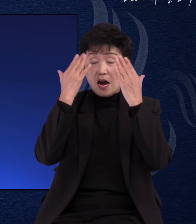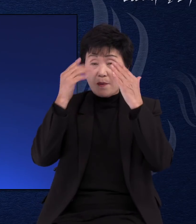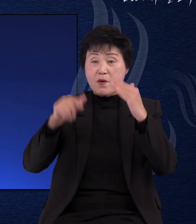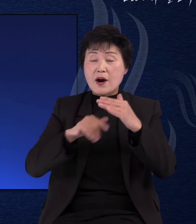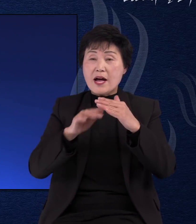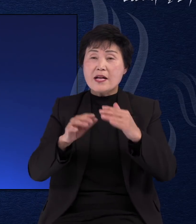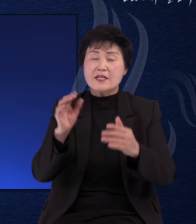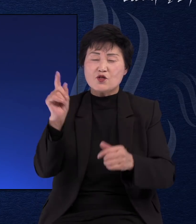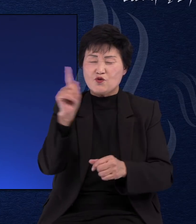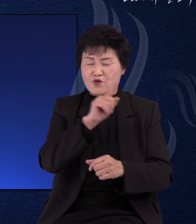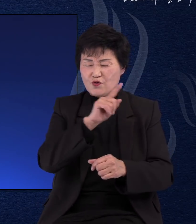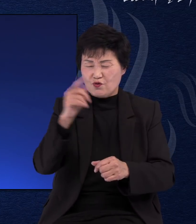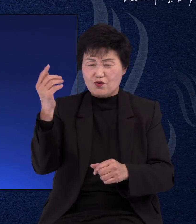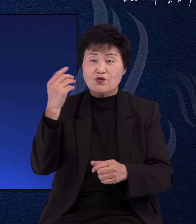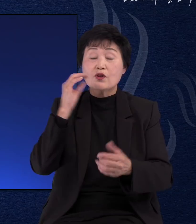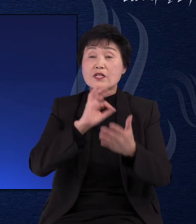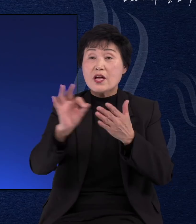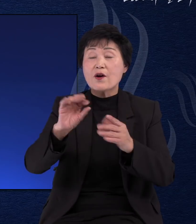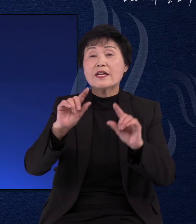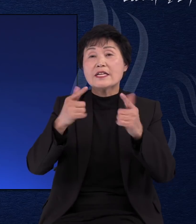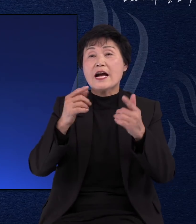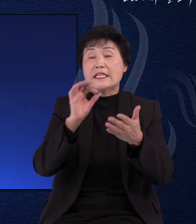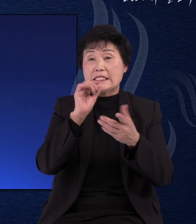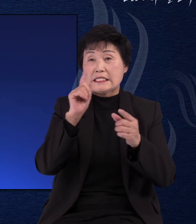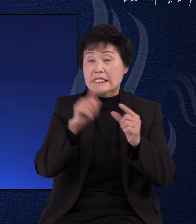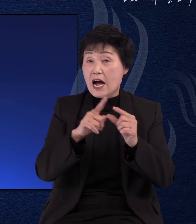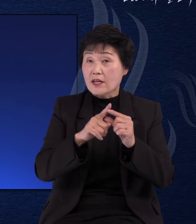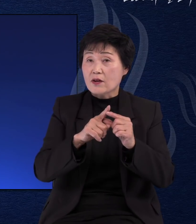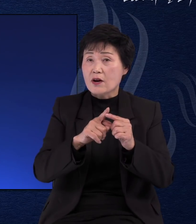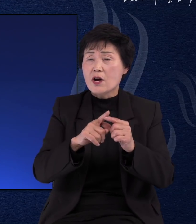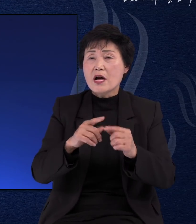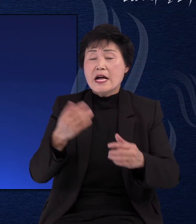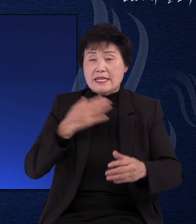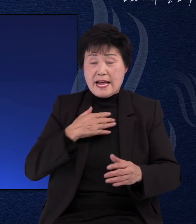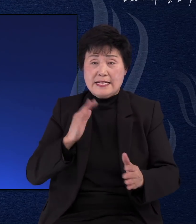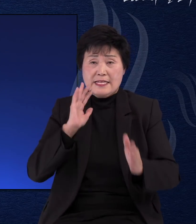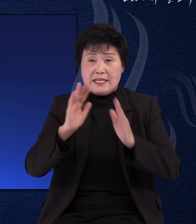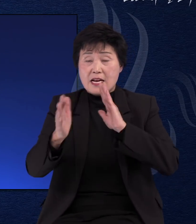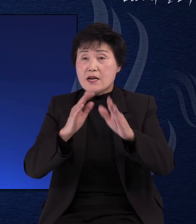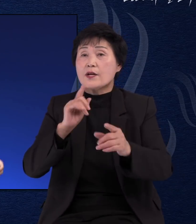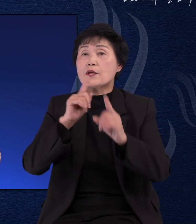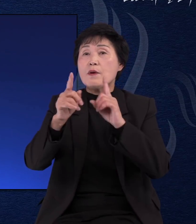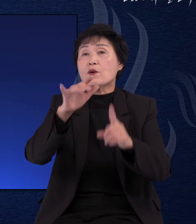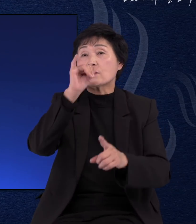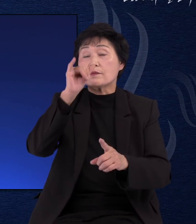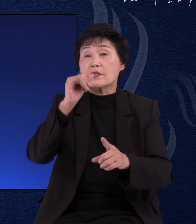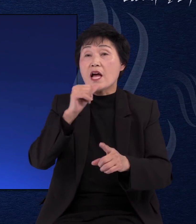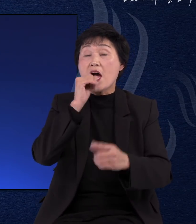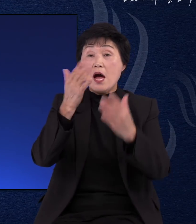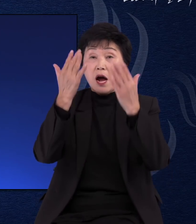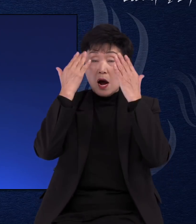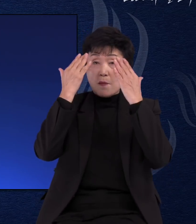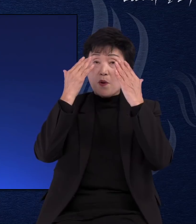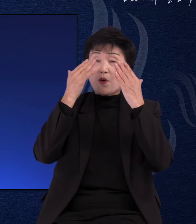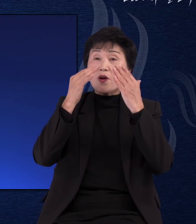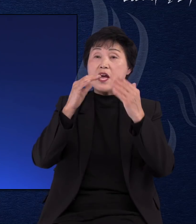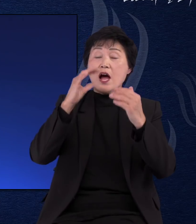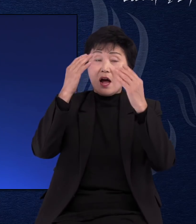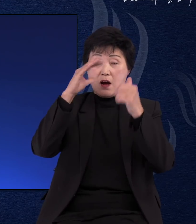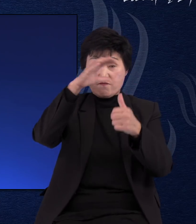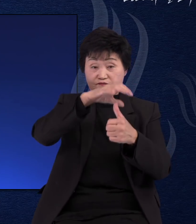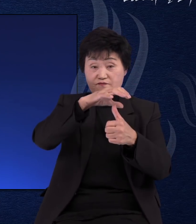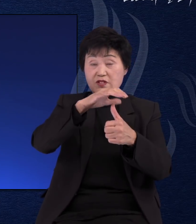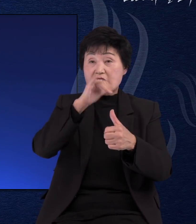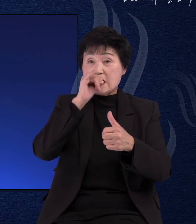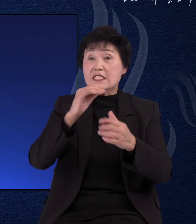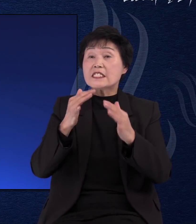단어, 나는 오늘도 달려간다고 얘기했습니다. 아니, 감옥에 손발이 묶여있는 사람이 어떻게 달려갑니까? 알고 봤더니 바울이 달리는 것이 아니라 바울